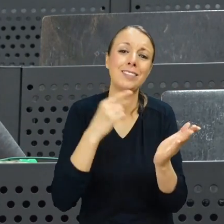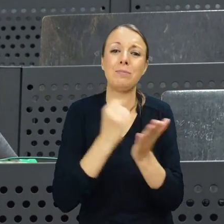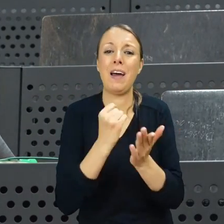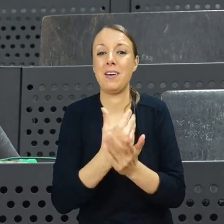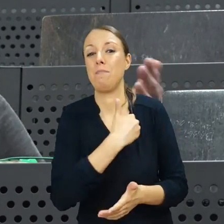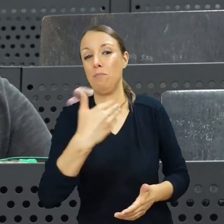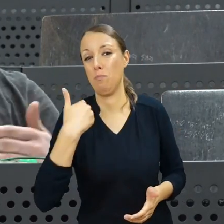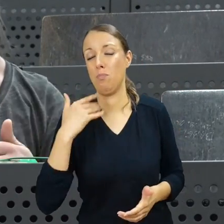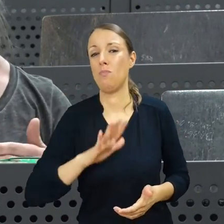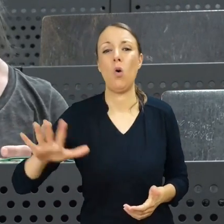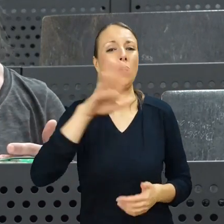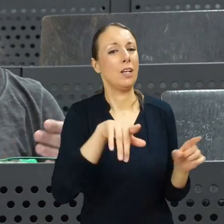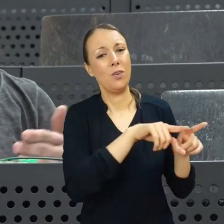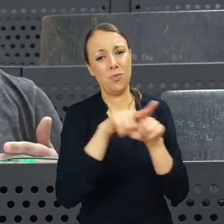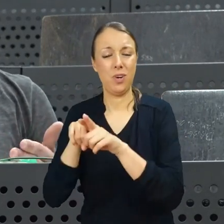polskie, że tak powiem,